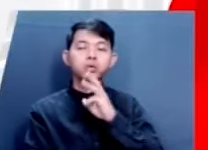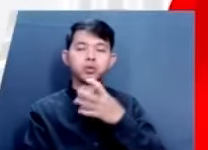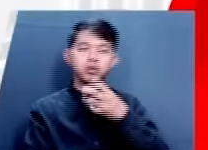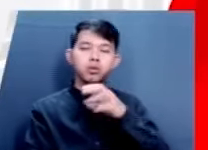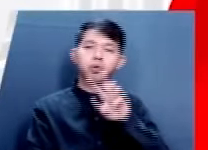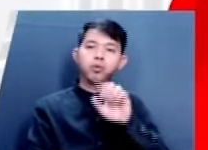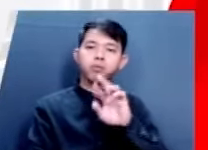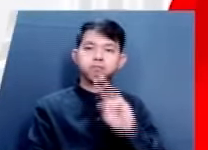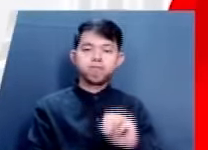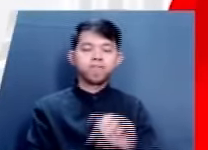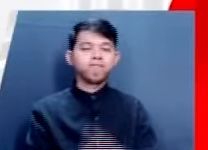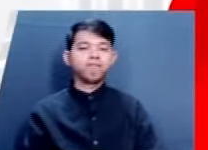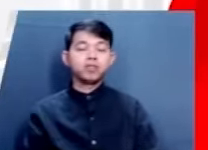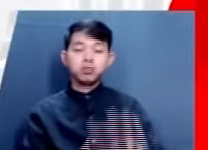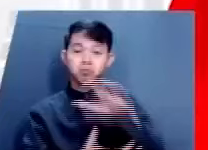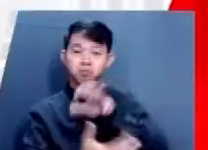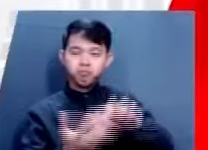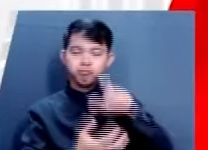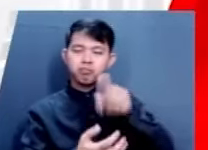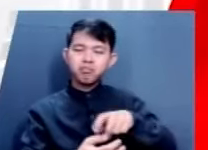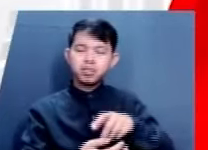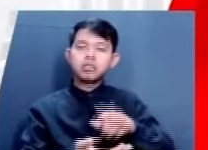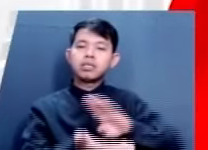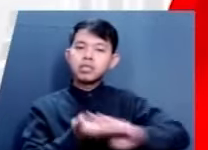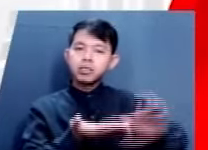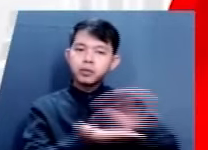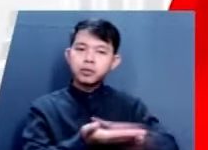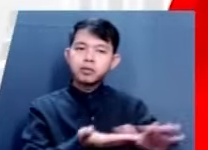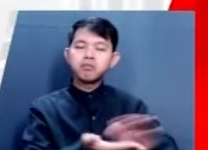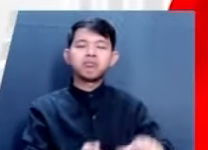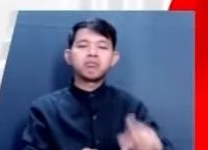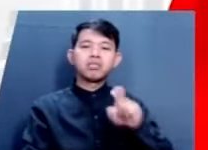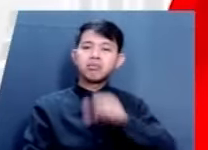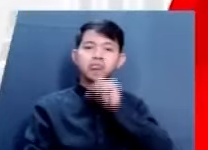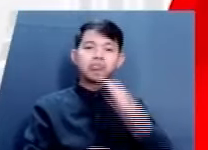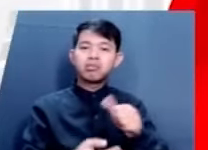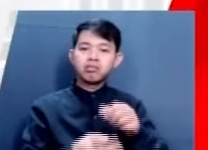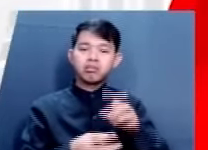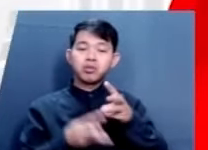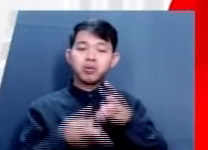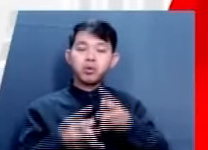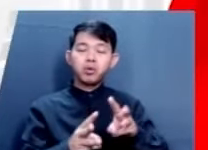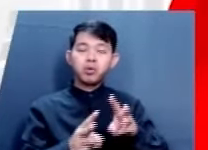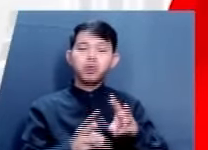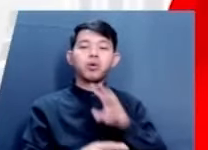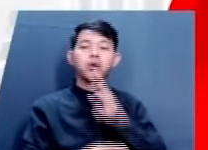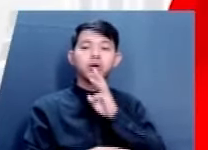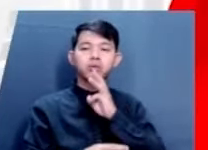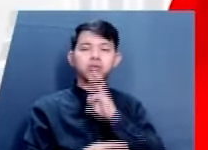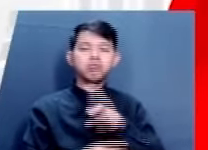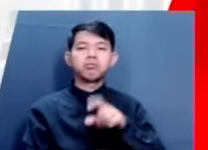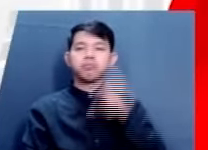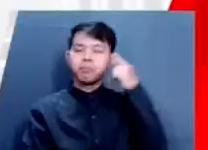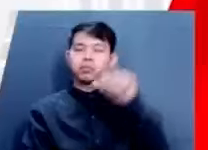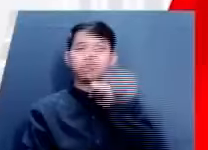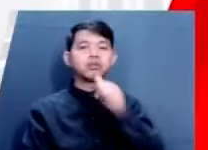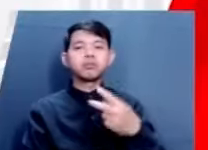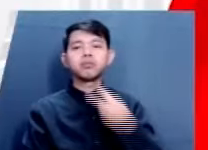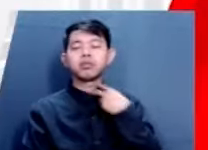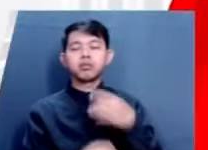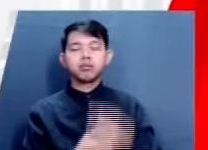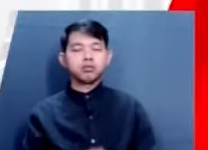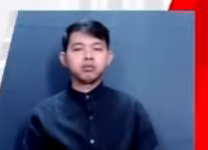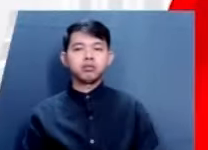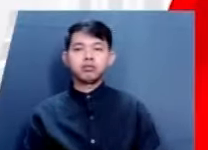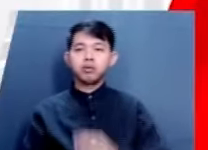na malayo sa daanan ng tubig para hindi bumara. Pakuluan ng tubig bago inumin. Hugasan at labhan ang mga gamit